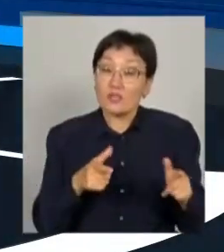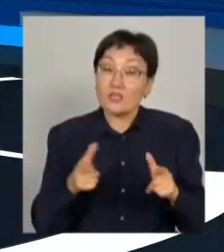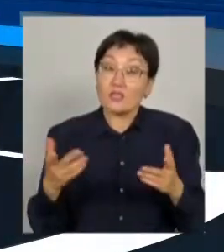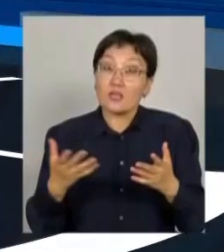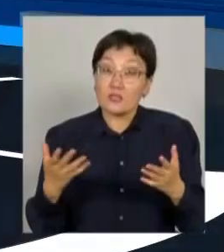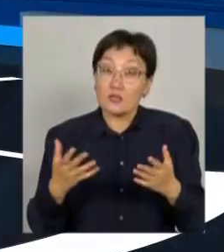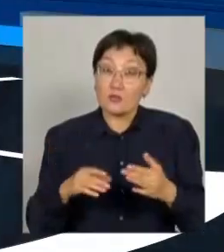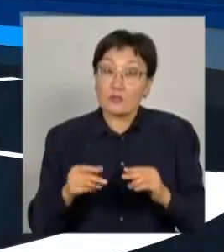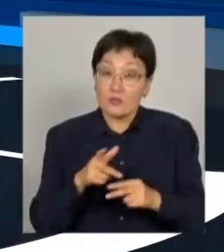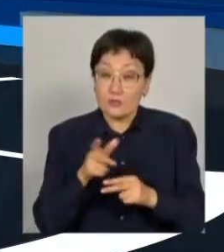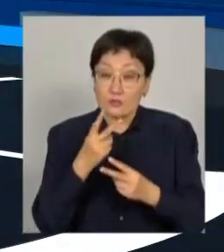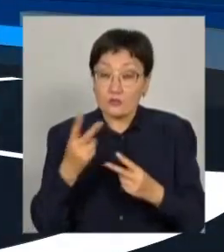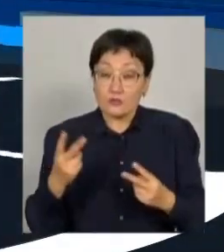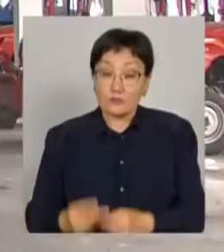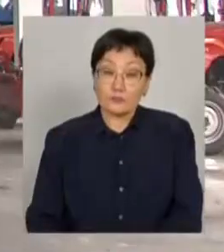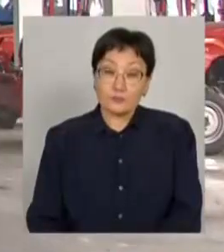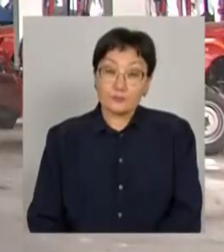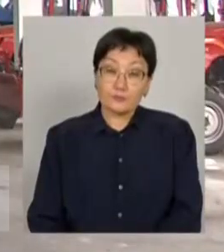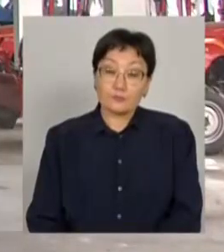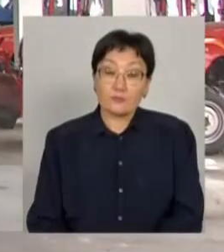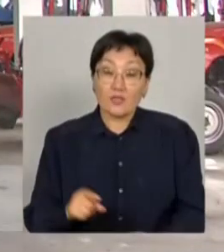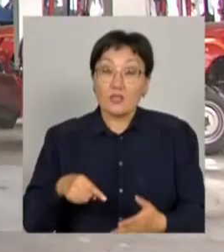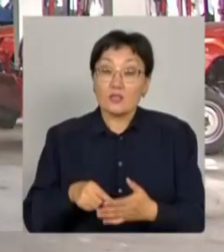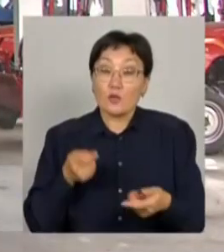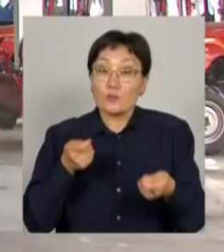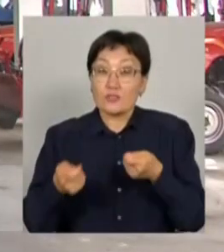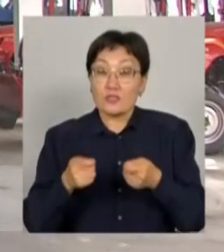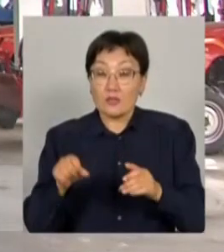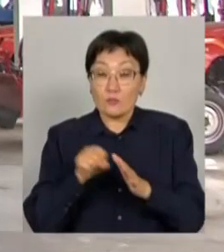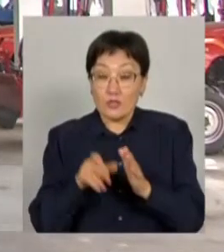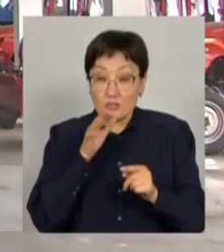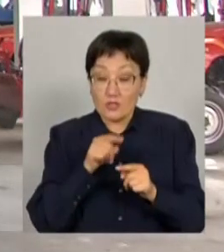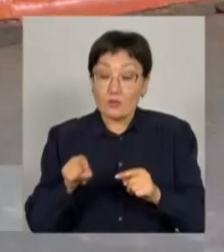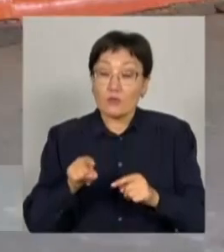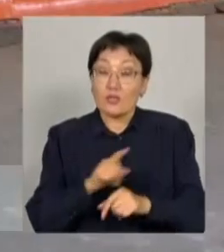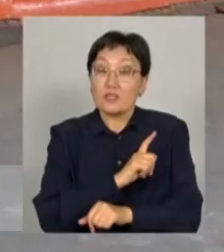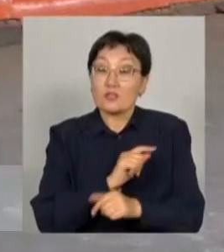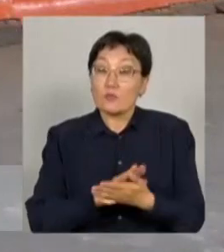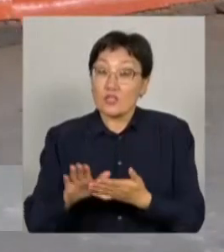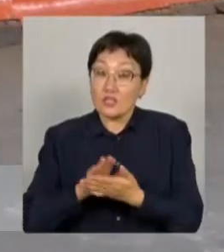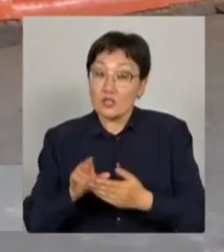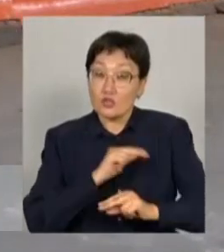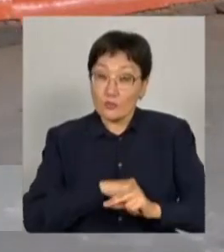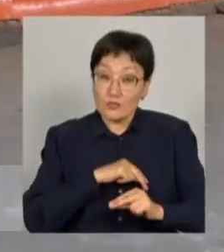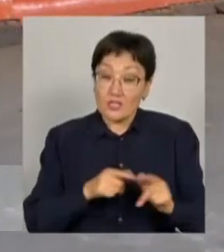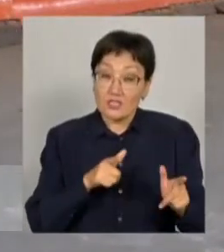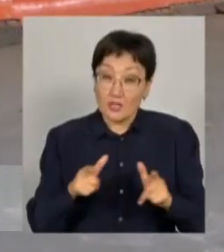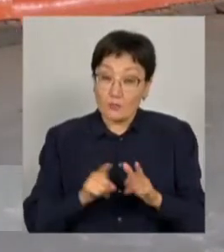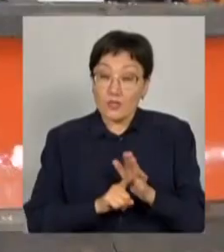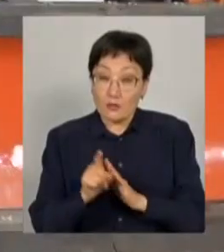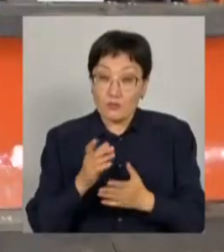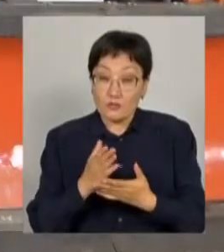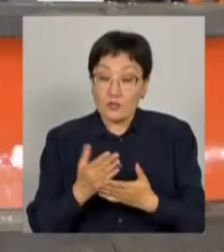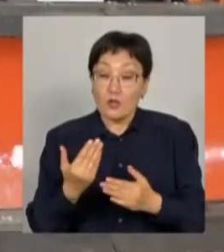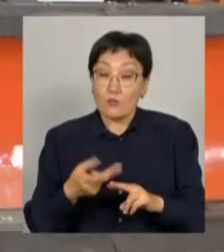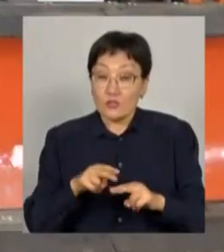қалай? Сюжеттен білейік. Мегаполис билігі қыс мезгіліндегі санитарлық тазалау жұмыстарына дайындықты бастап кетті.